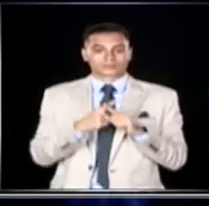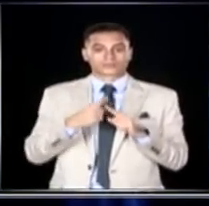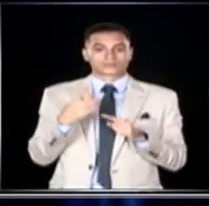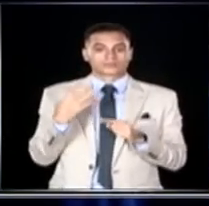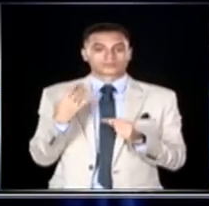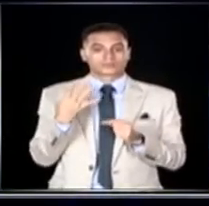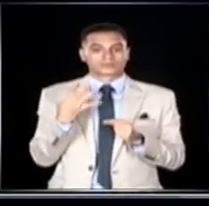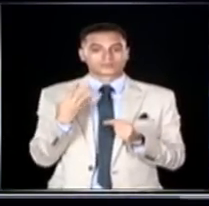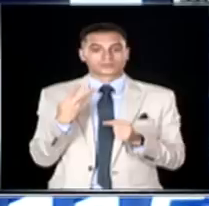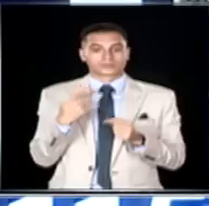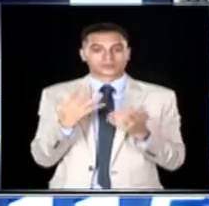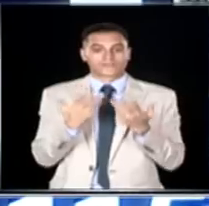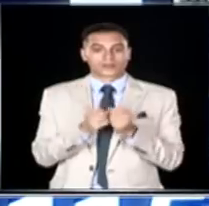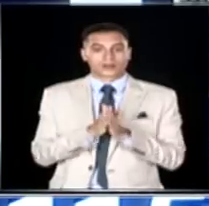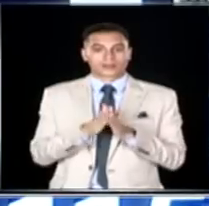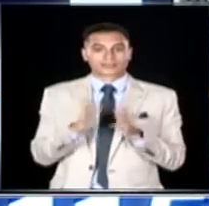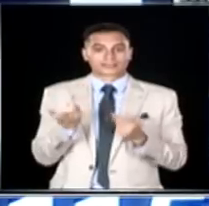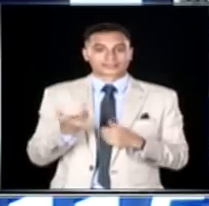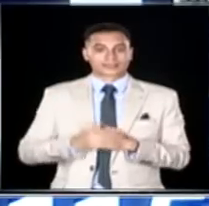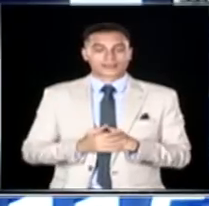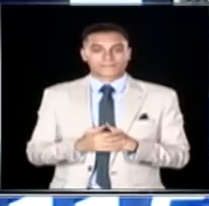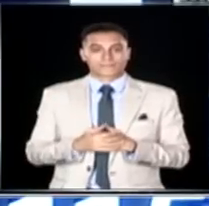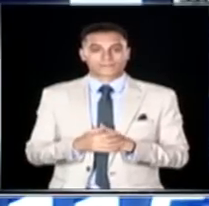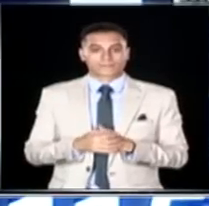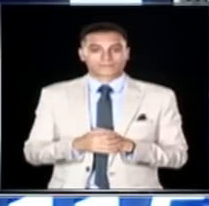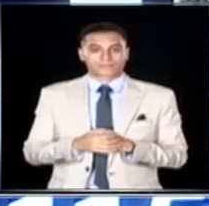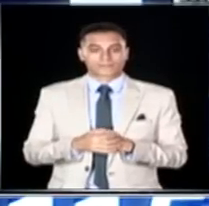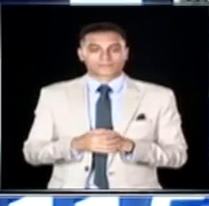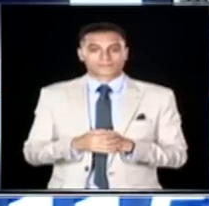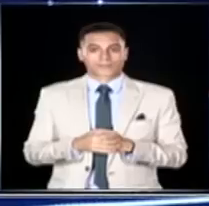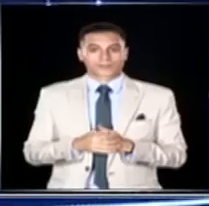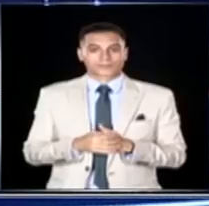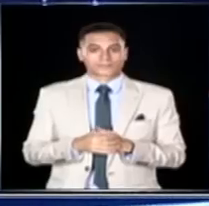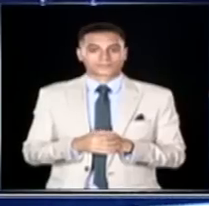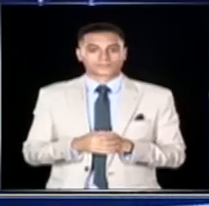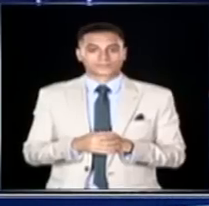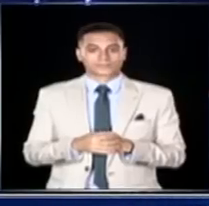ناقص 15 في 4 يساوي كام؟